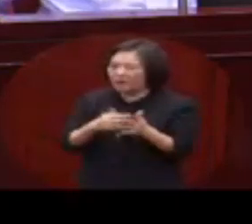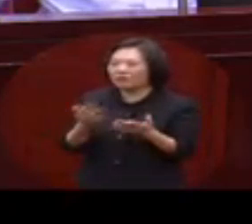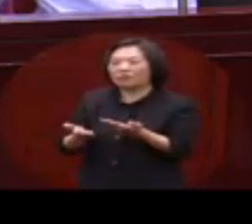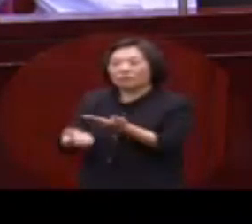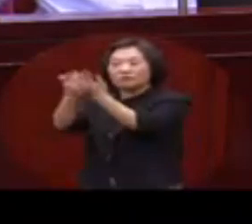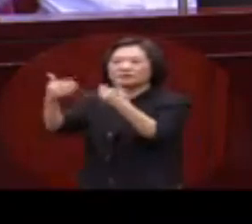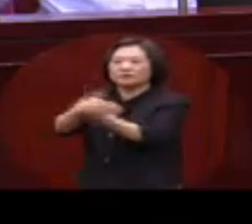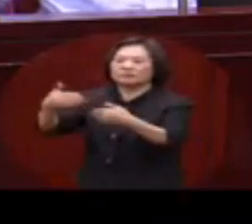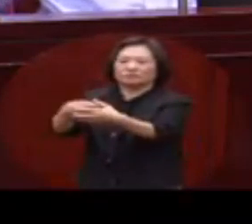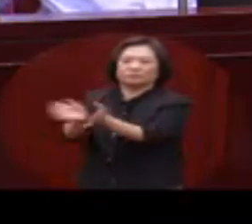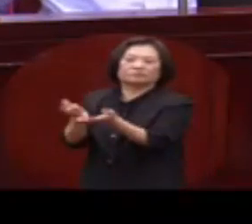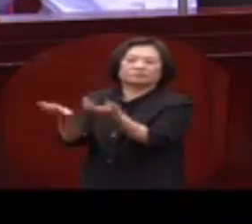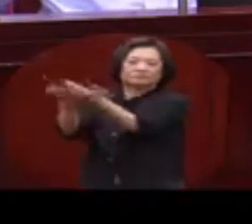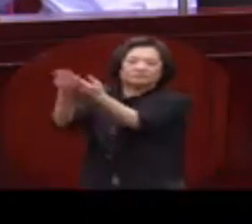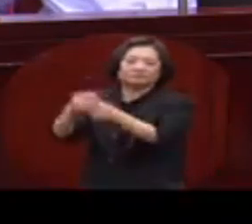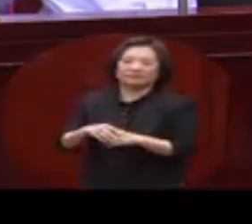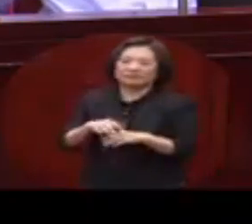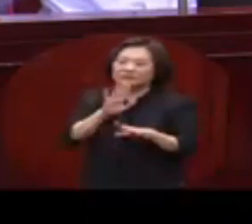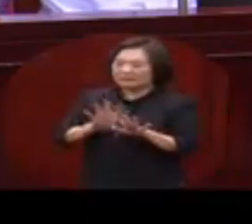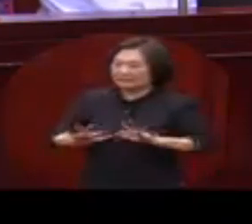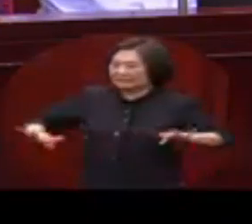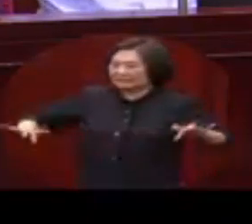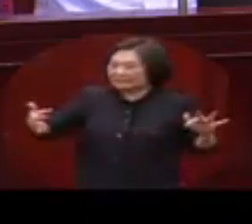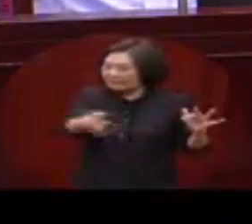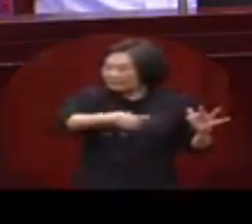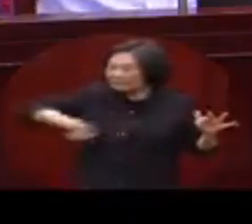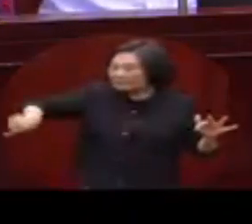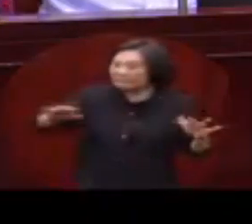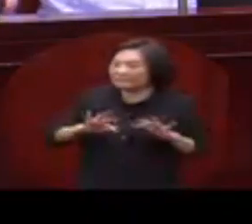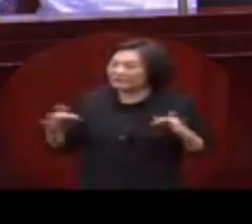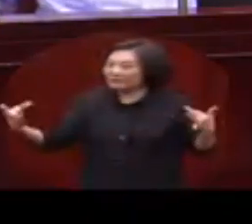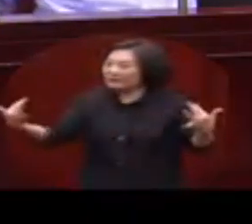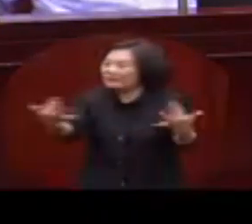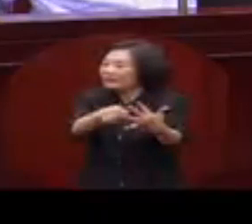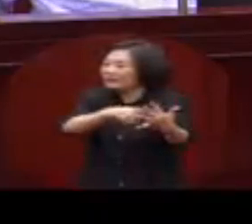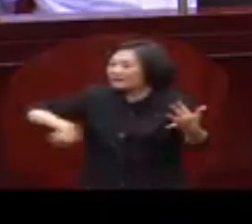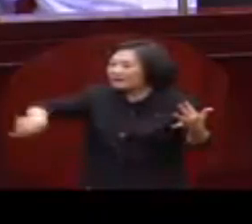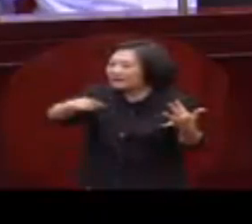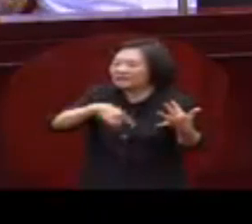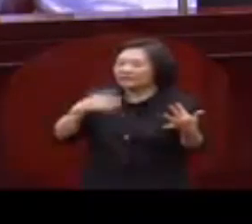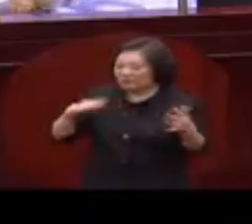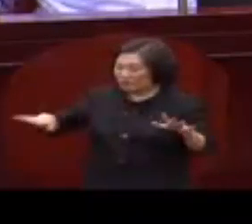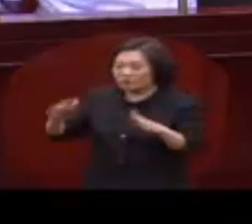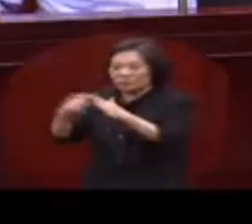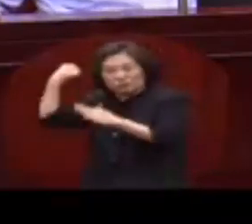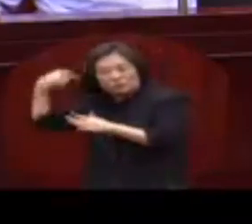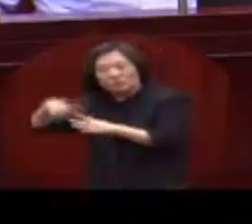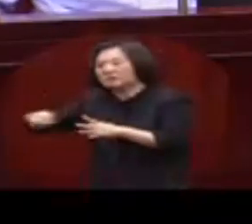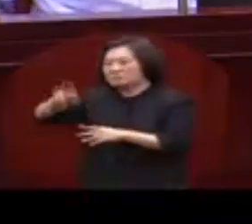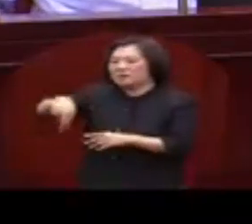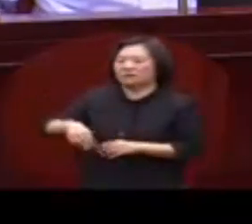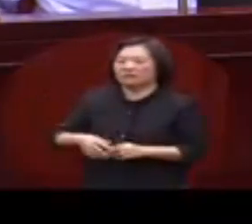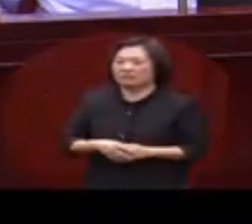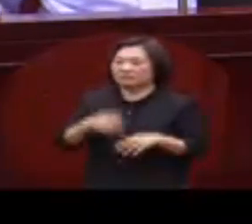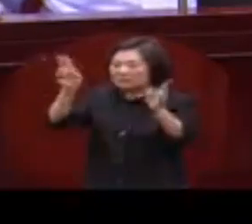希望说在最短的时间内，而且我们当时哦，有特别要规定，这个环状线的机电系统要统一，不可能哦，环状线机电